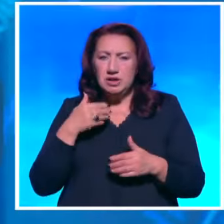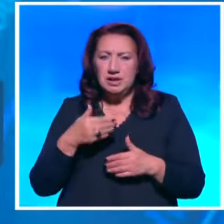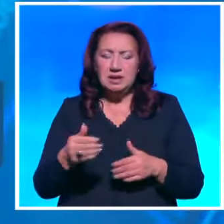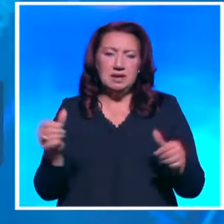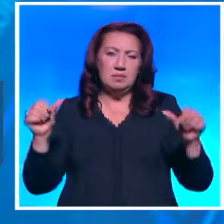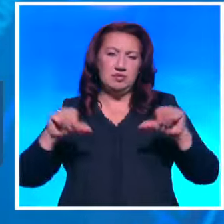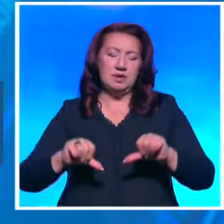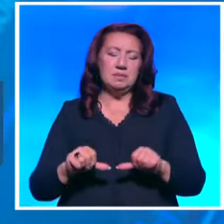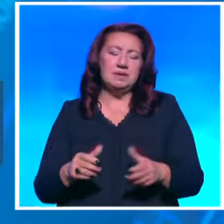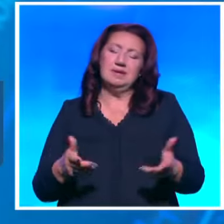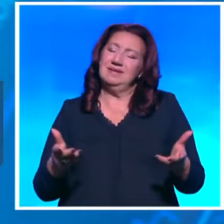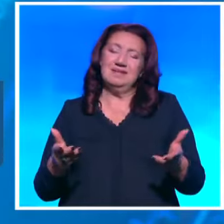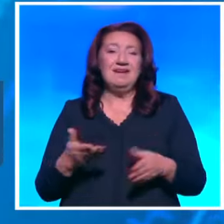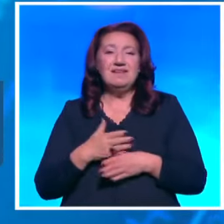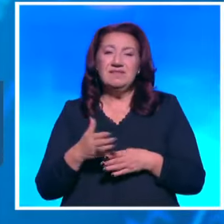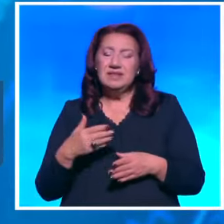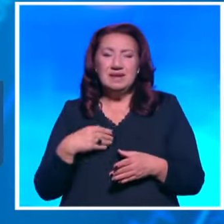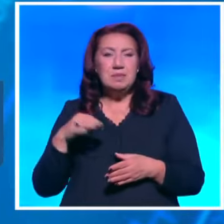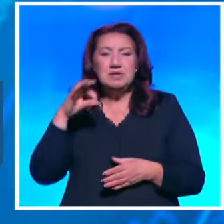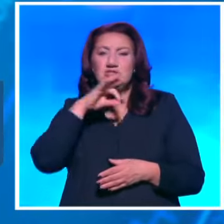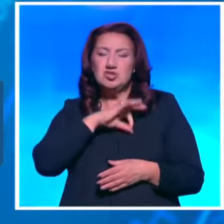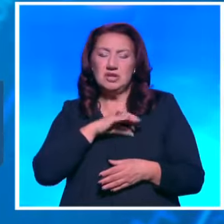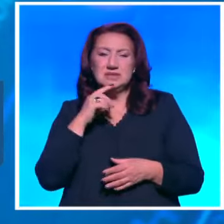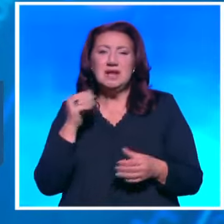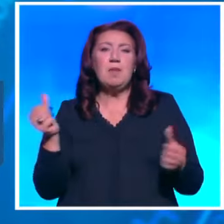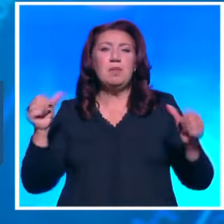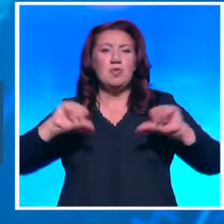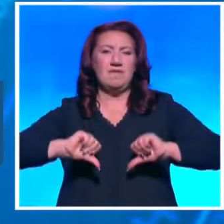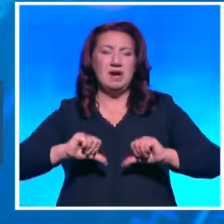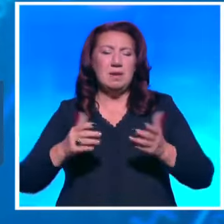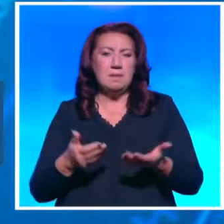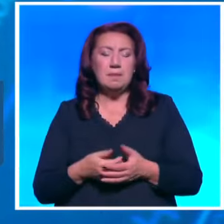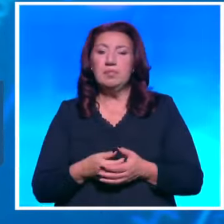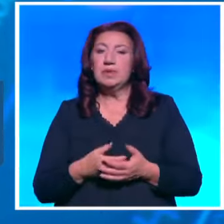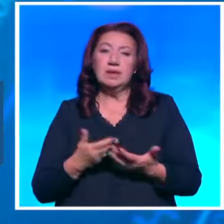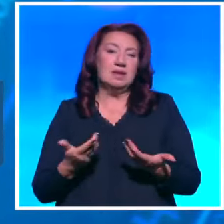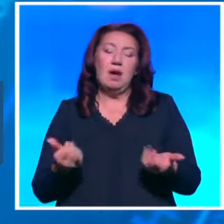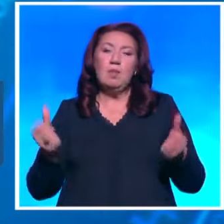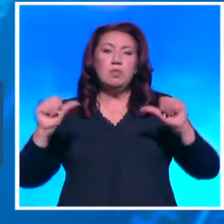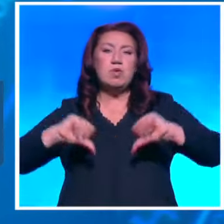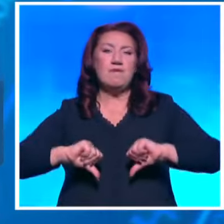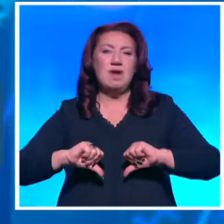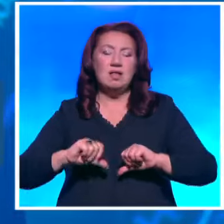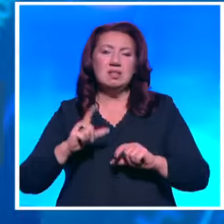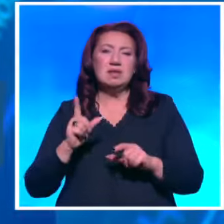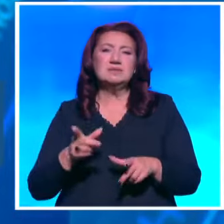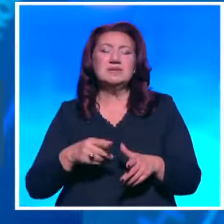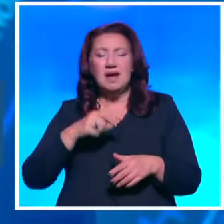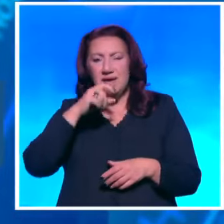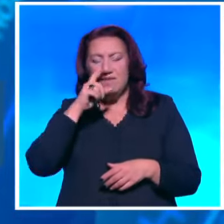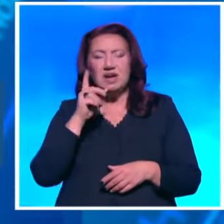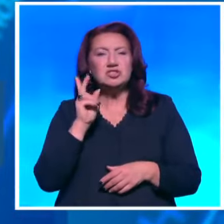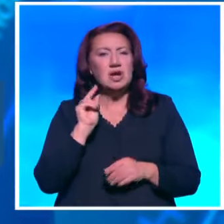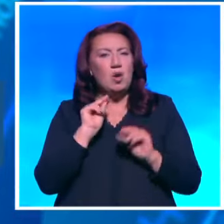Винаги има шанс да се провалиме, макар че много често провала е най-важният учител за един човек, един народ и едно